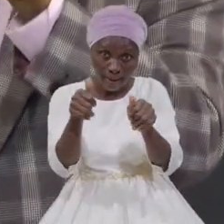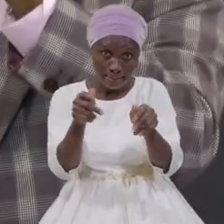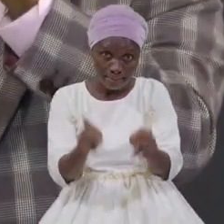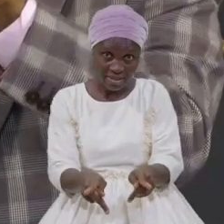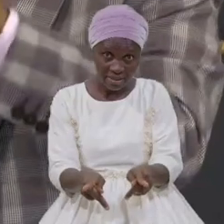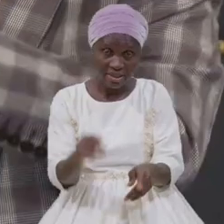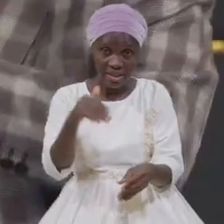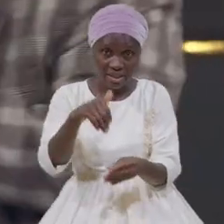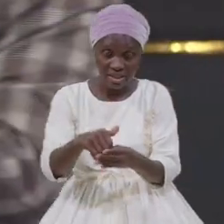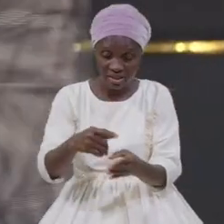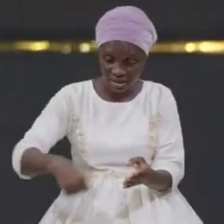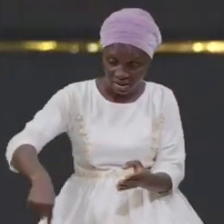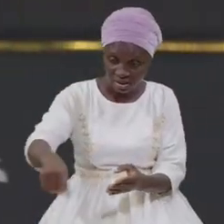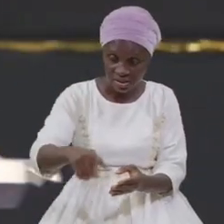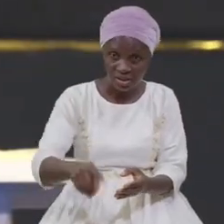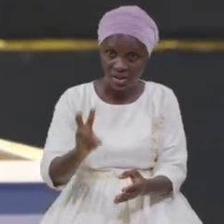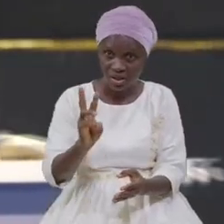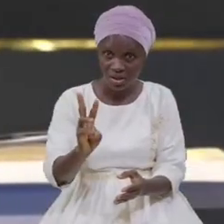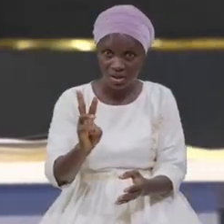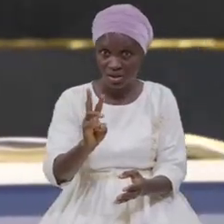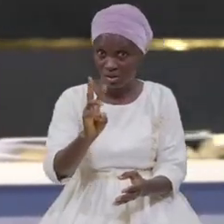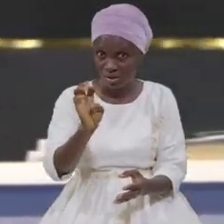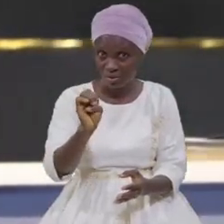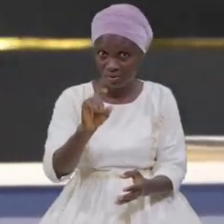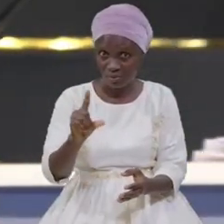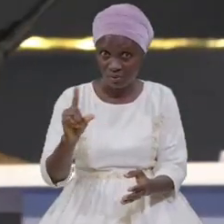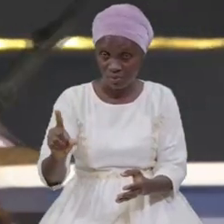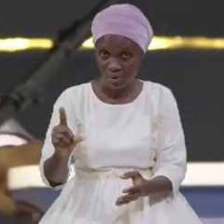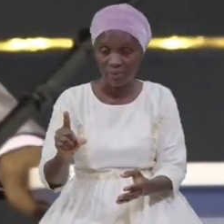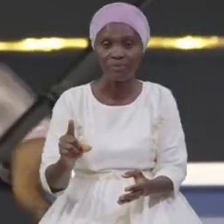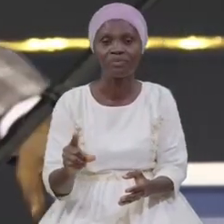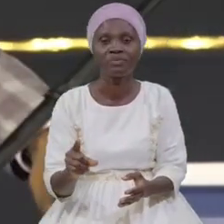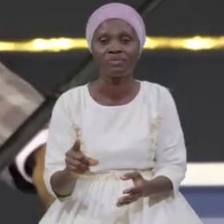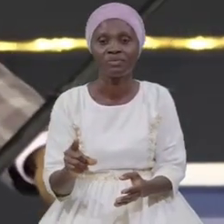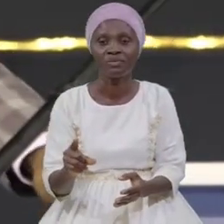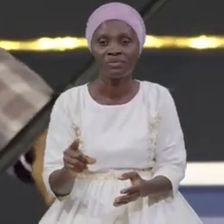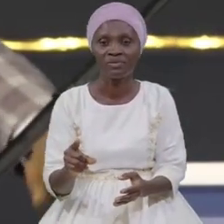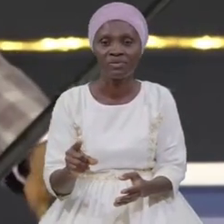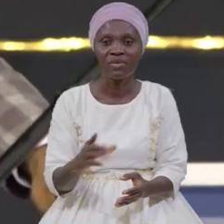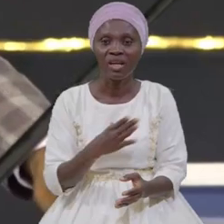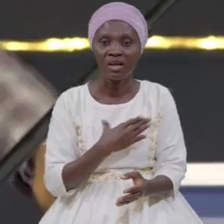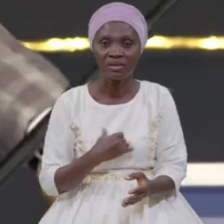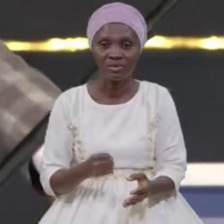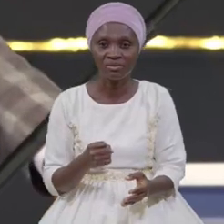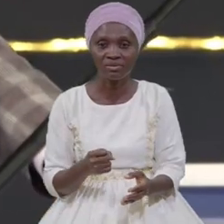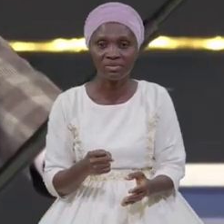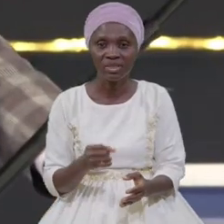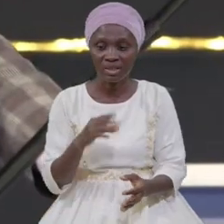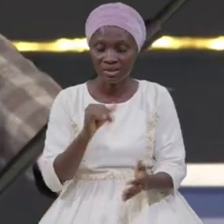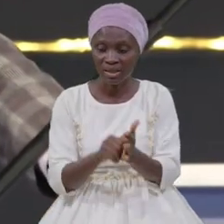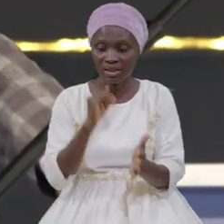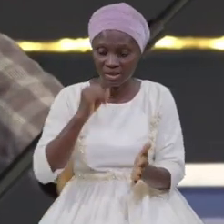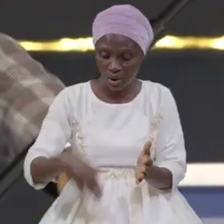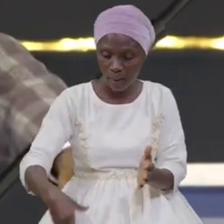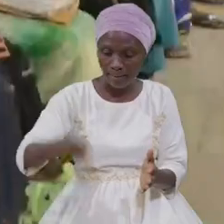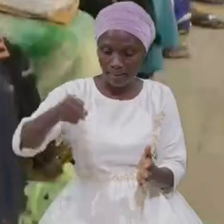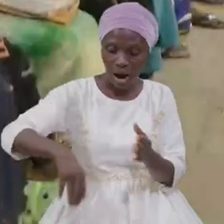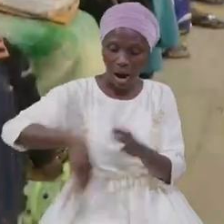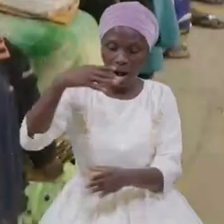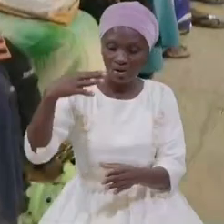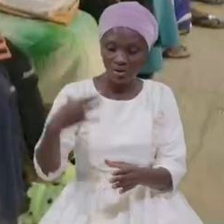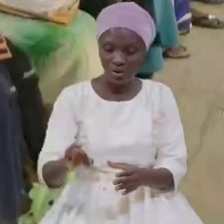on l'a fait sortir du péché, du puits. Est-ce qu'il est toujours dans le puits? Je demande, est-ce qu'il est toujours dans